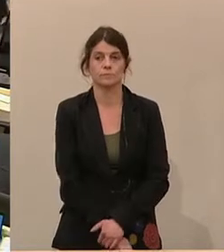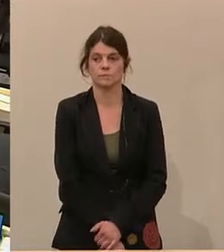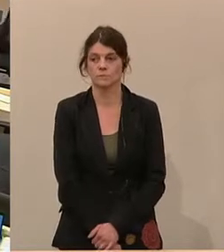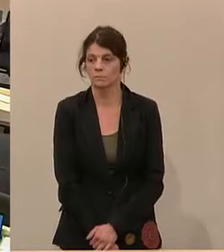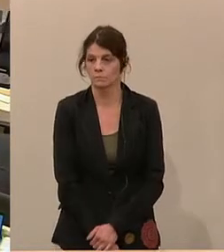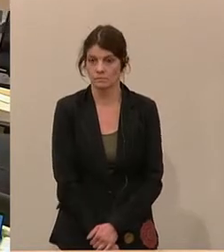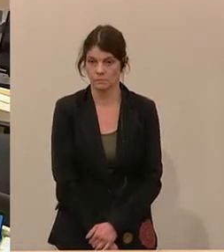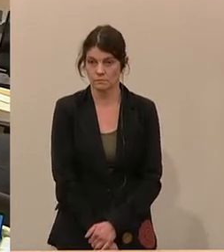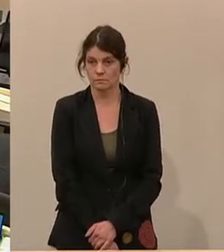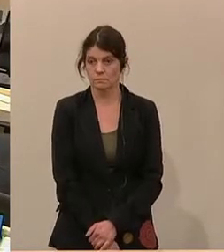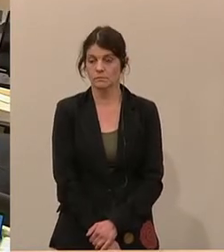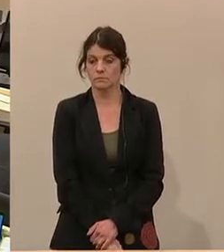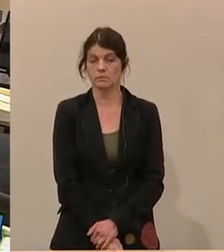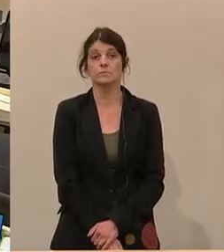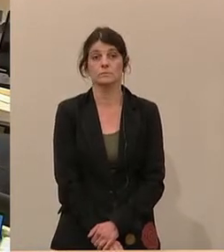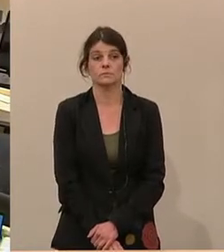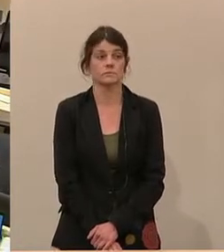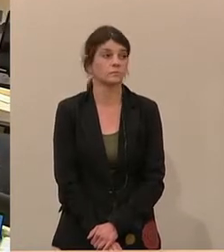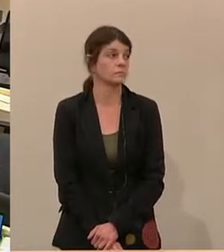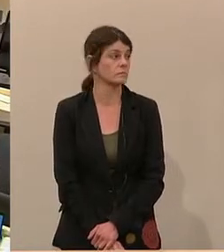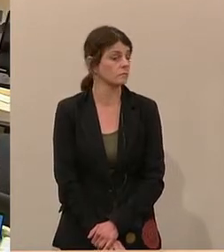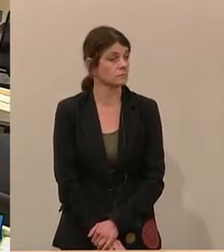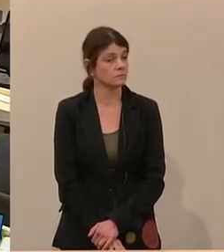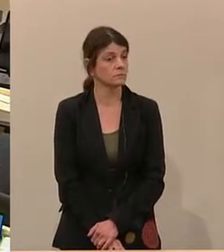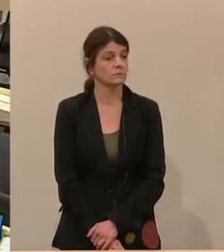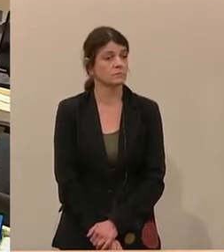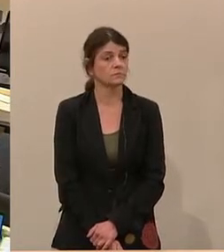belogen. Seine Anfragen an die jetzige Umweltministerin seien erst gar nicht beantwortet worden.